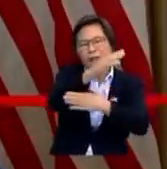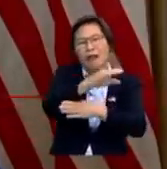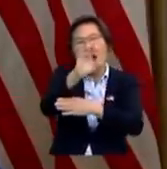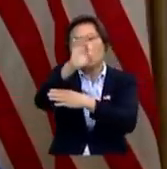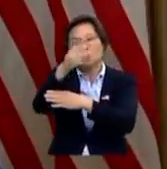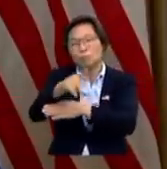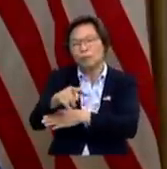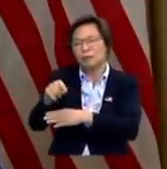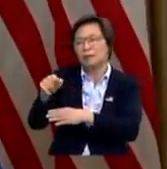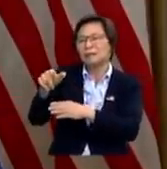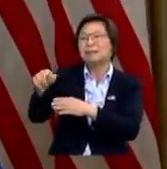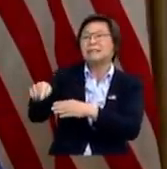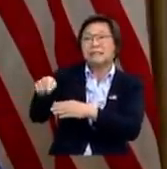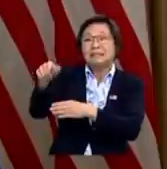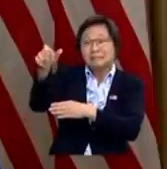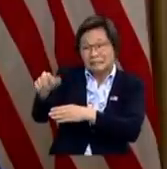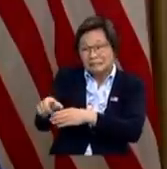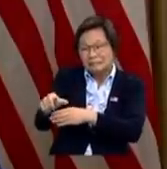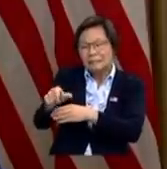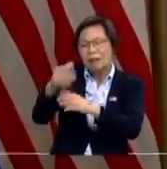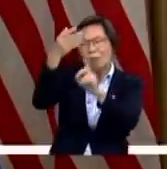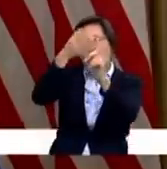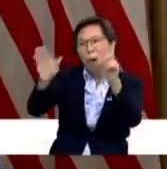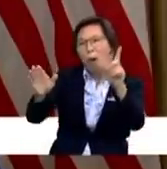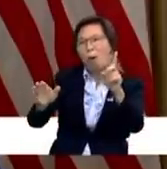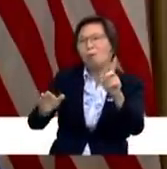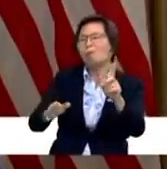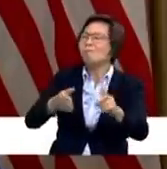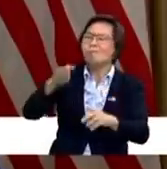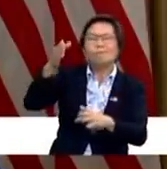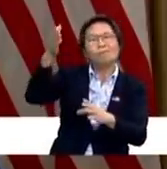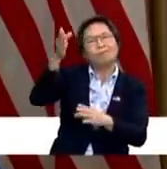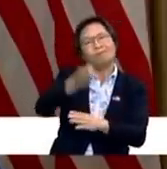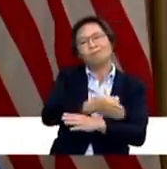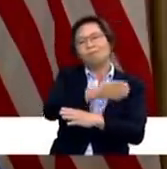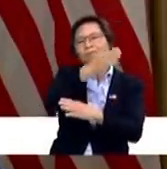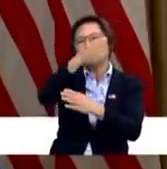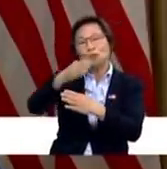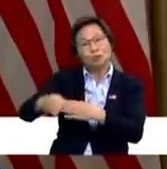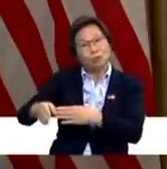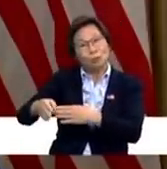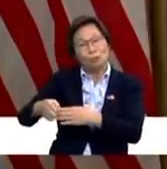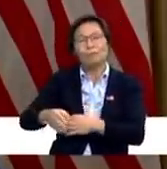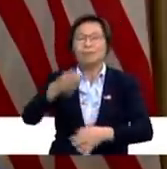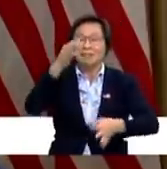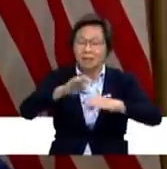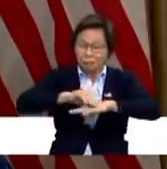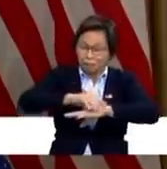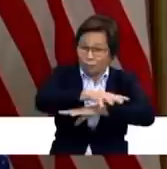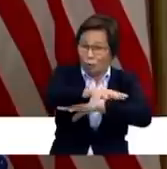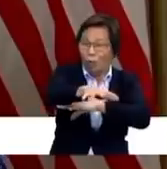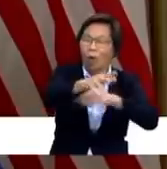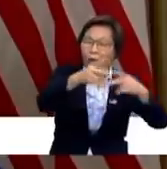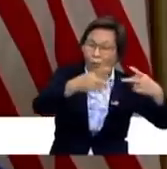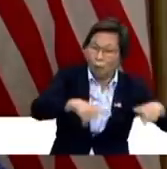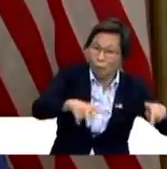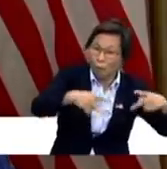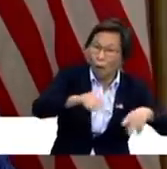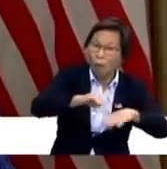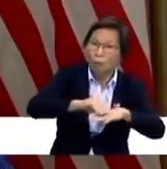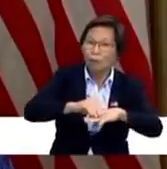Sopi Sopi yang telah ditetapkan Hai jika pelakunya jangkitan di premis yang